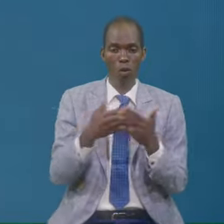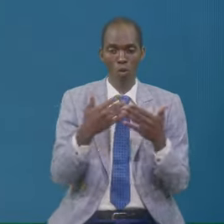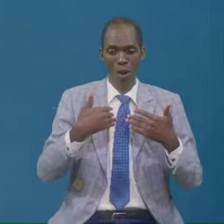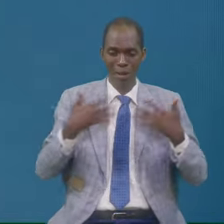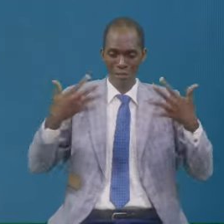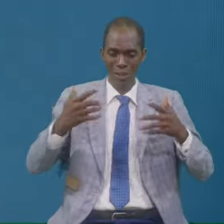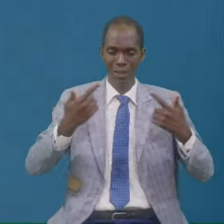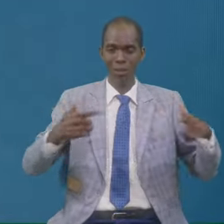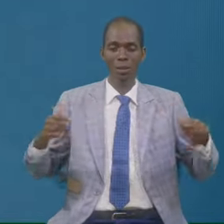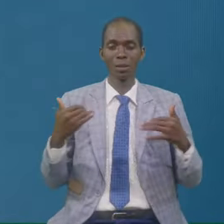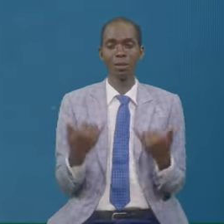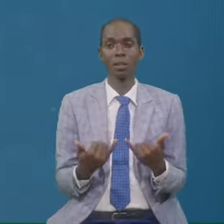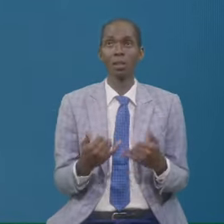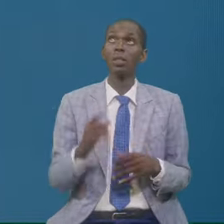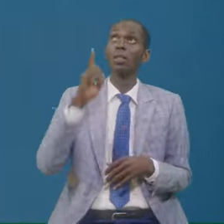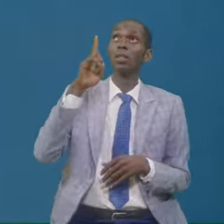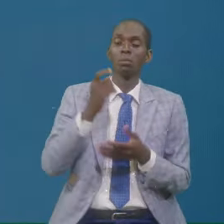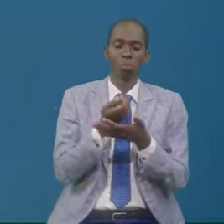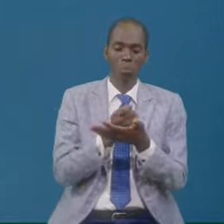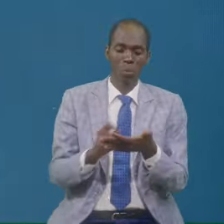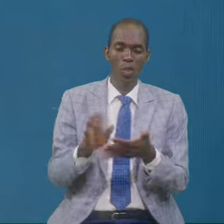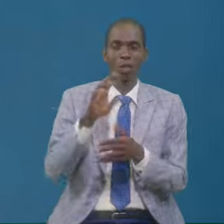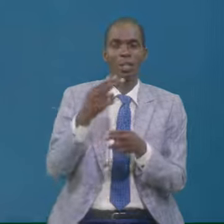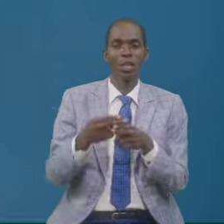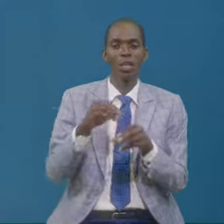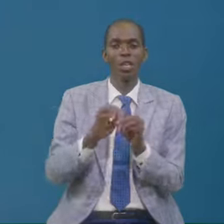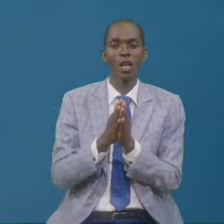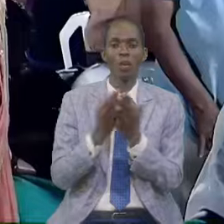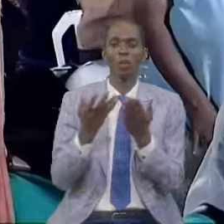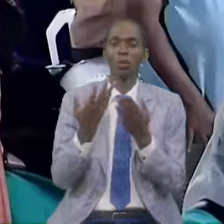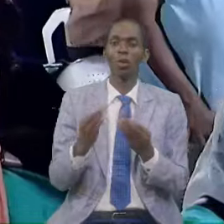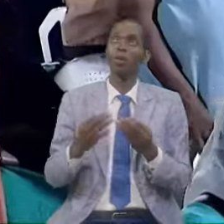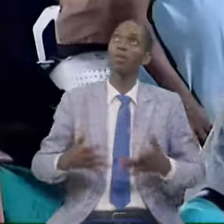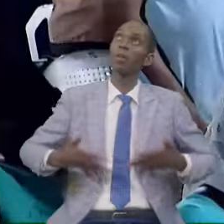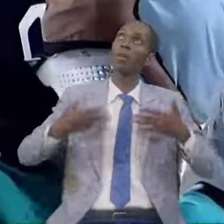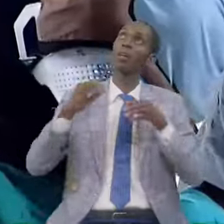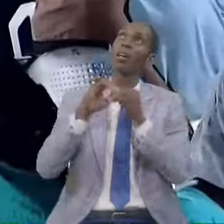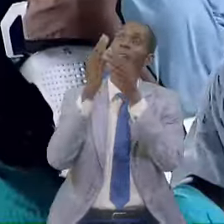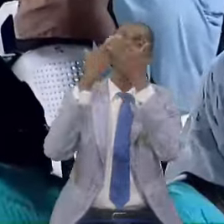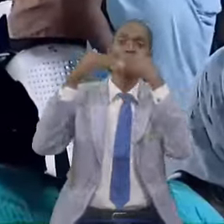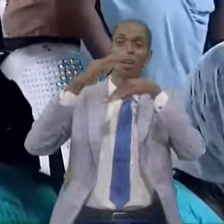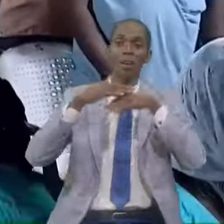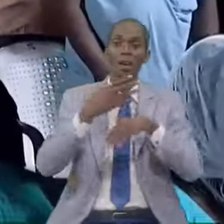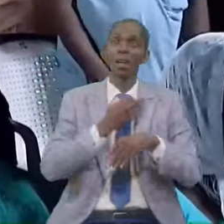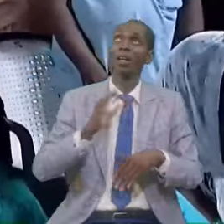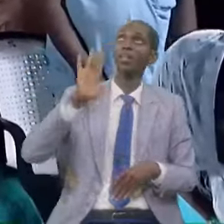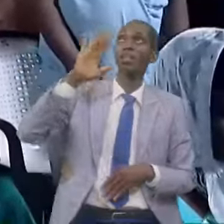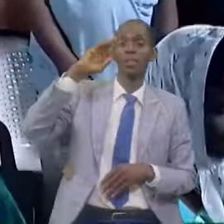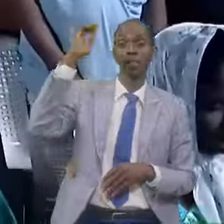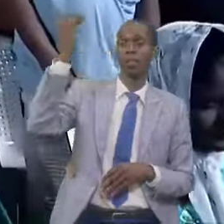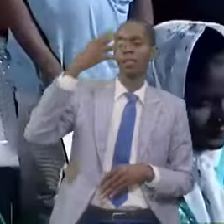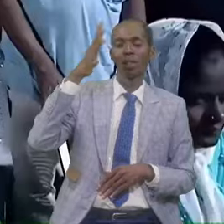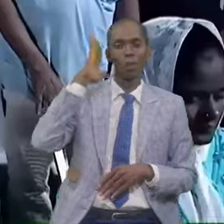your name in the book of life. ఆయన మీ పేర్లు జీవ గ్రంథంలో రాస్తారు. And his grace will continue with you. ఆయన కృప